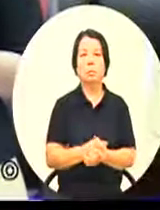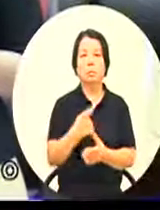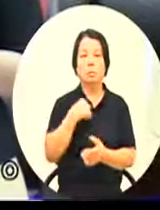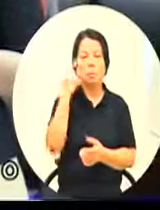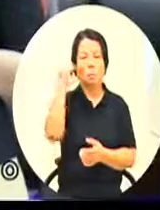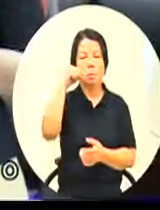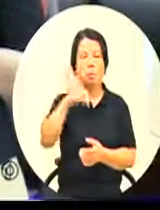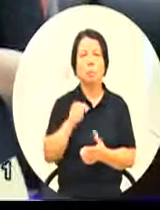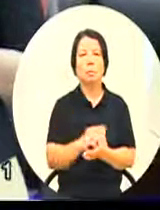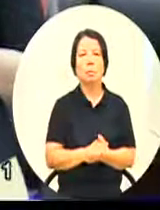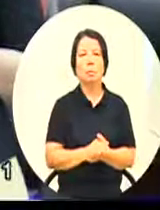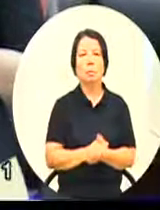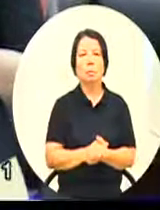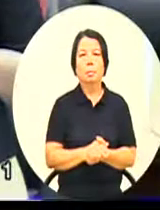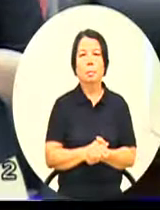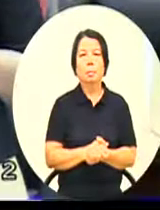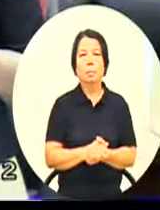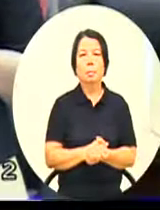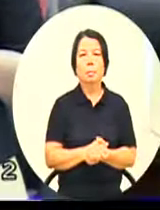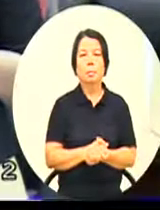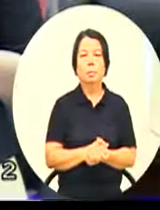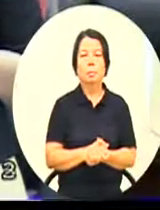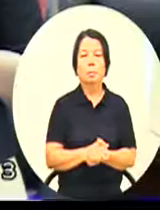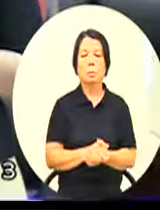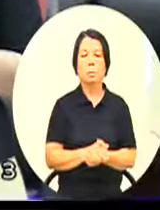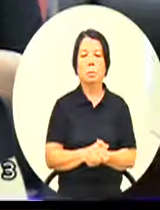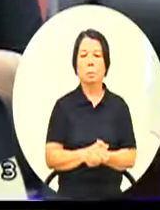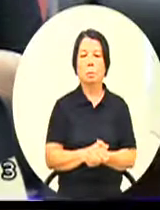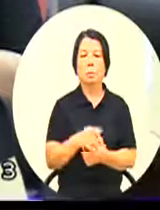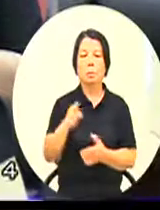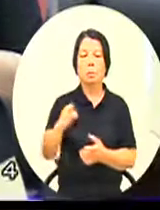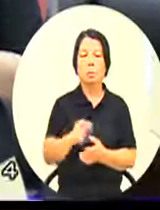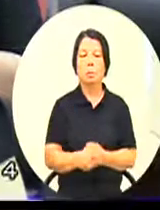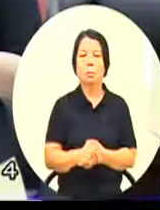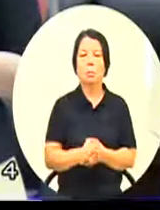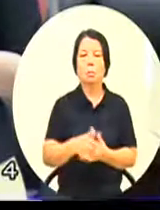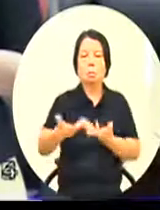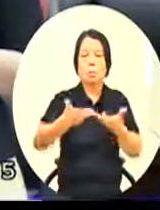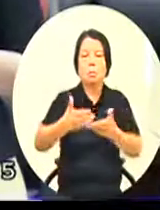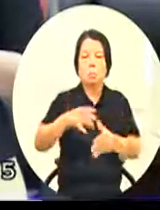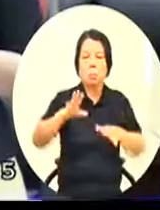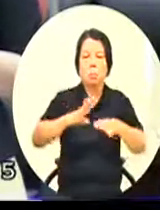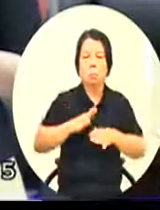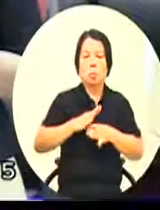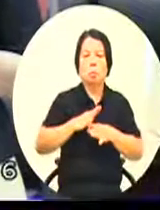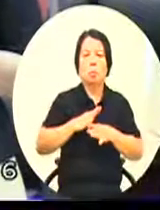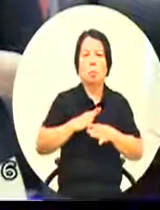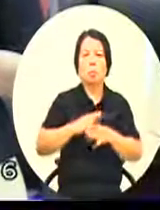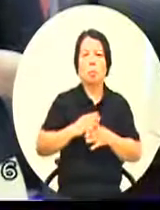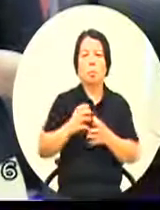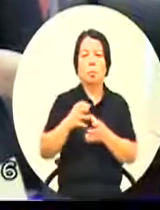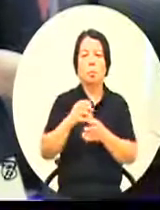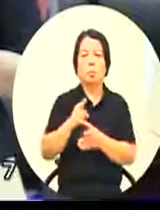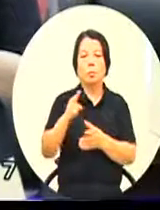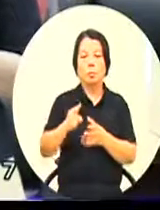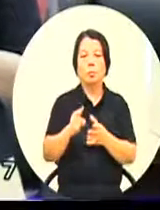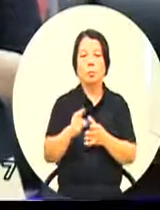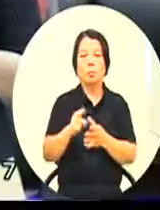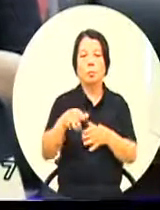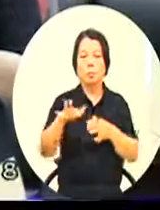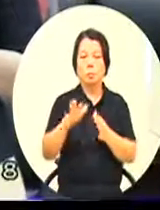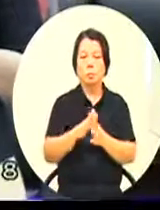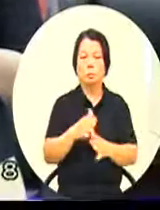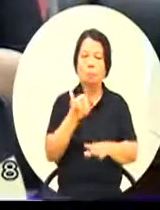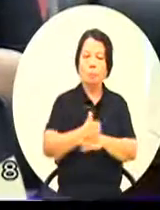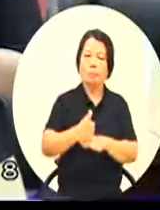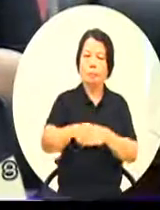点，他是事务官出身的， 但我认为他今天会讲到这样子的话，代